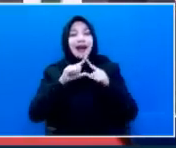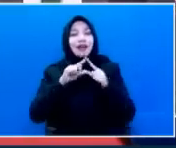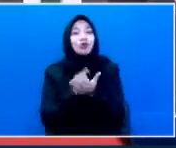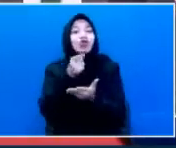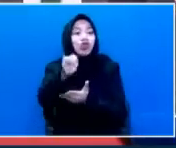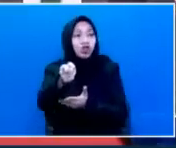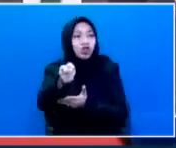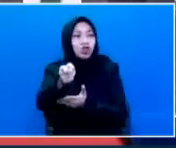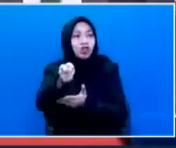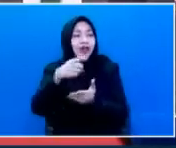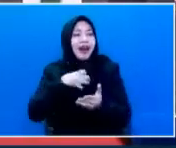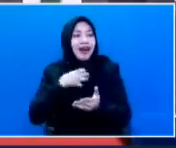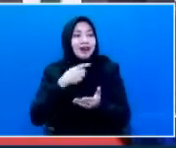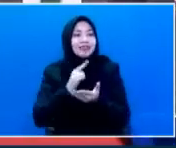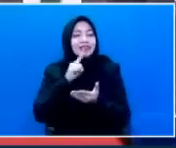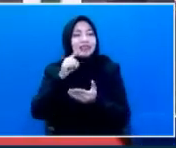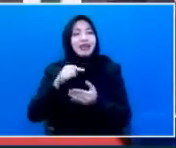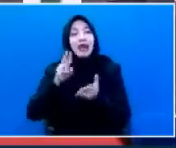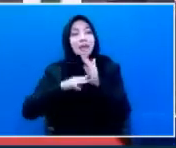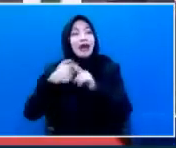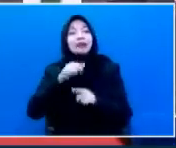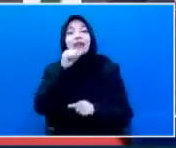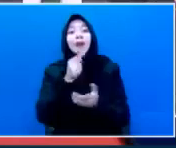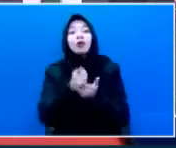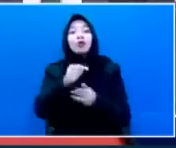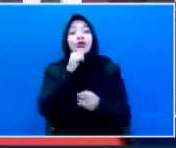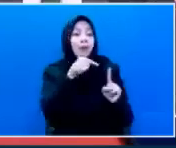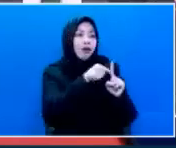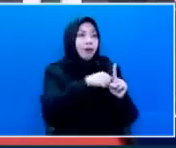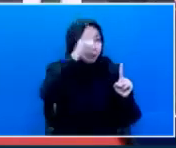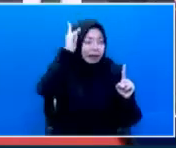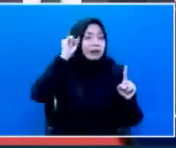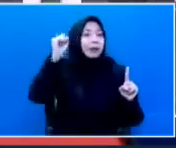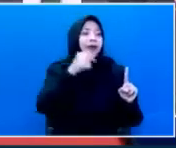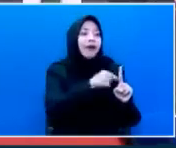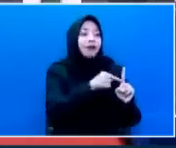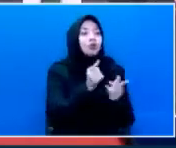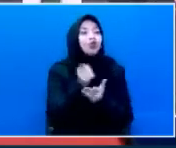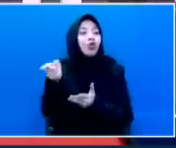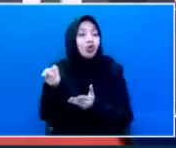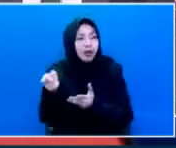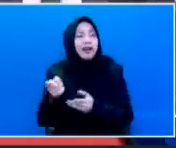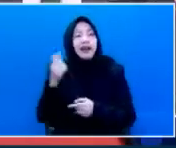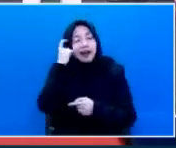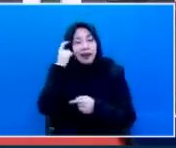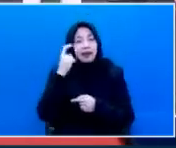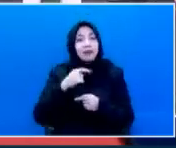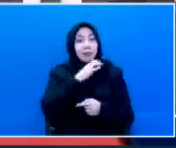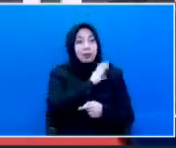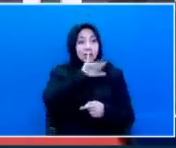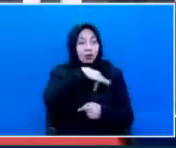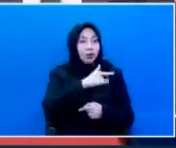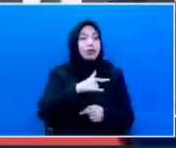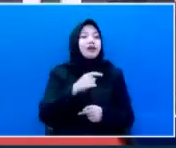ee bermasalah itu ya dari PD perjuangan jadi menurut saya perlu dimulai dari solusi antara